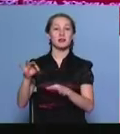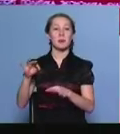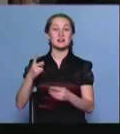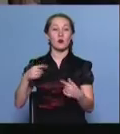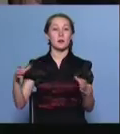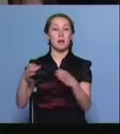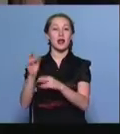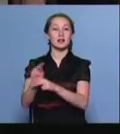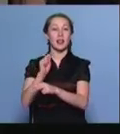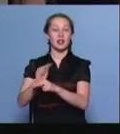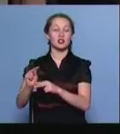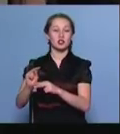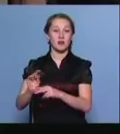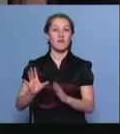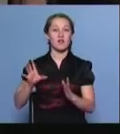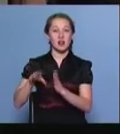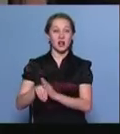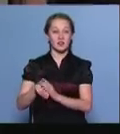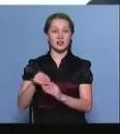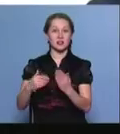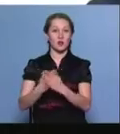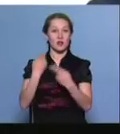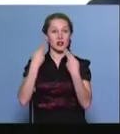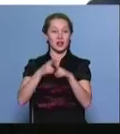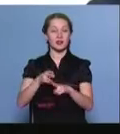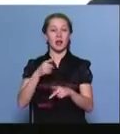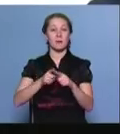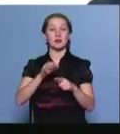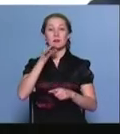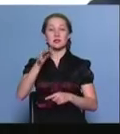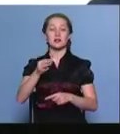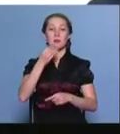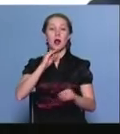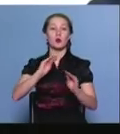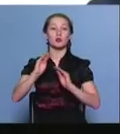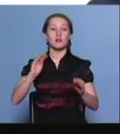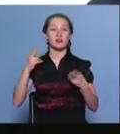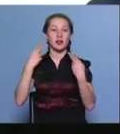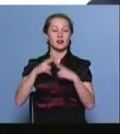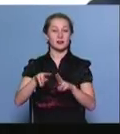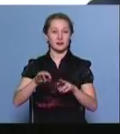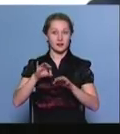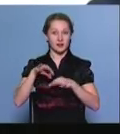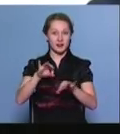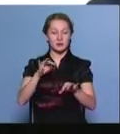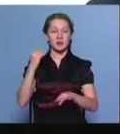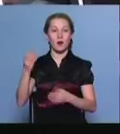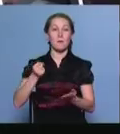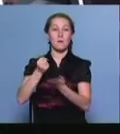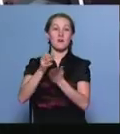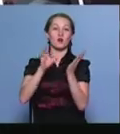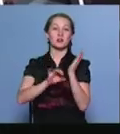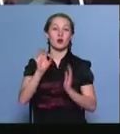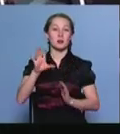обновление техники. Об этом рассказал новый начальник городского управления благоустройства и транспорта. Артем Богданов на этот пост был назначен в конце октября. Сейчас